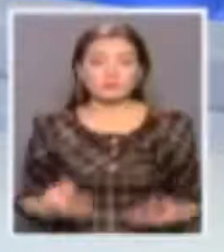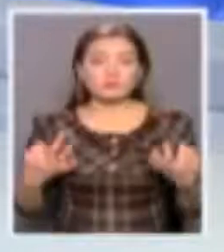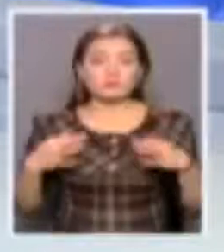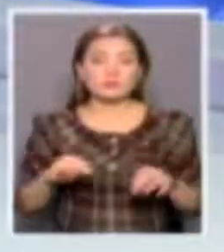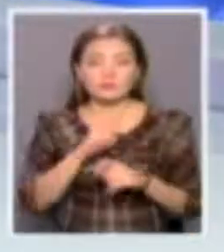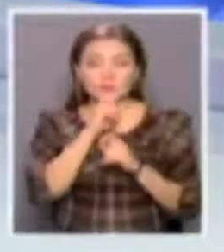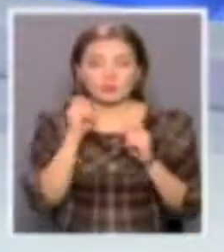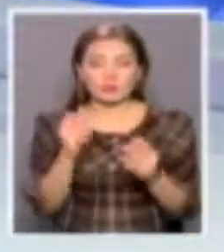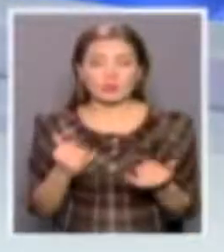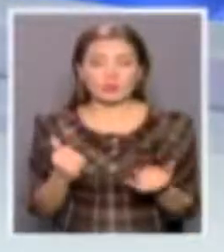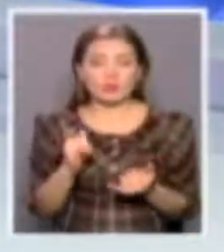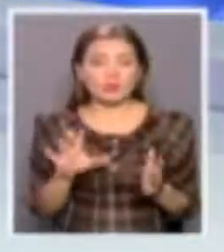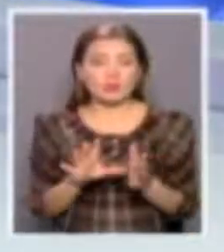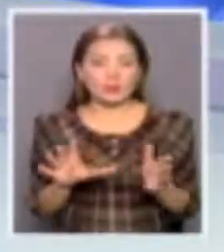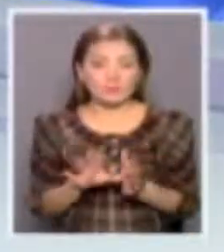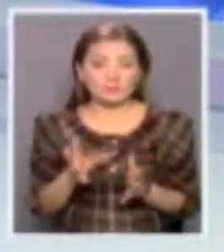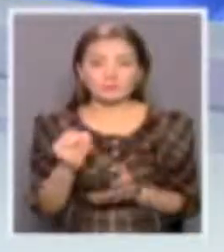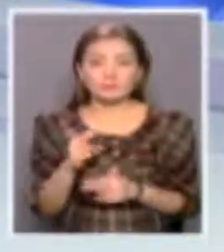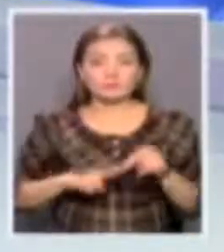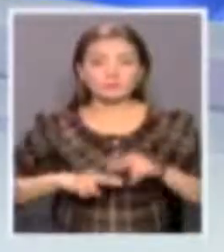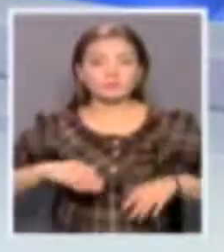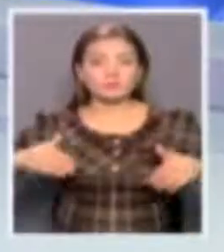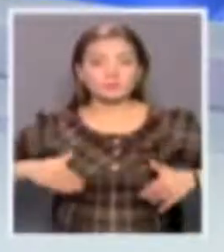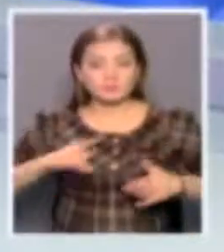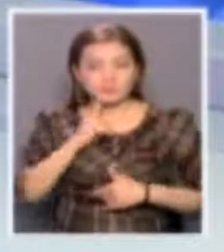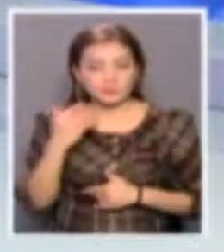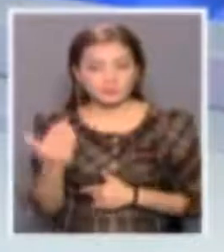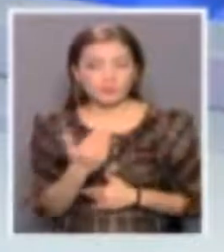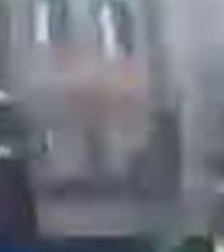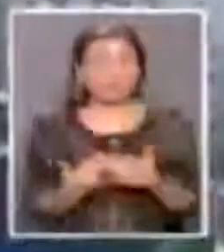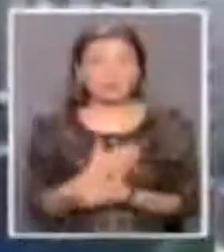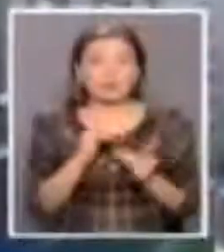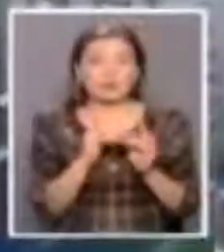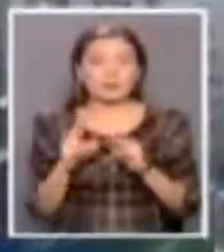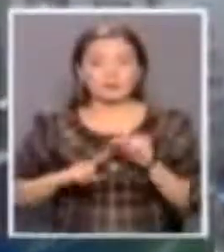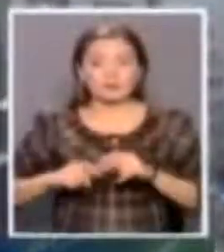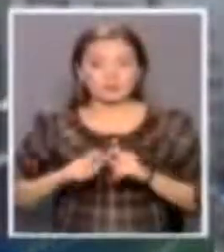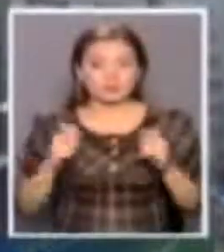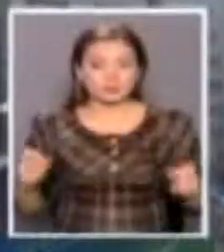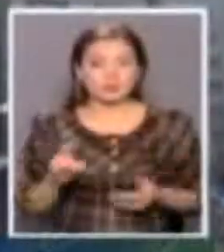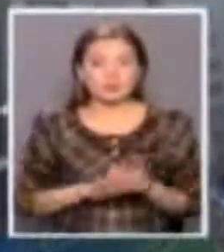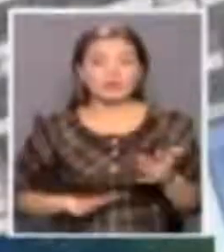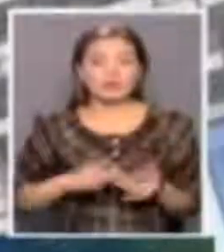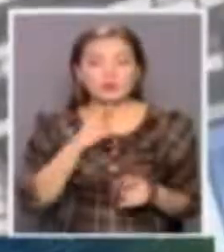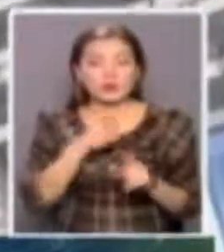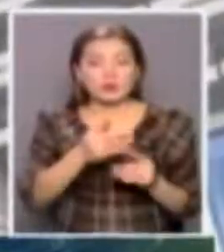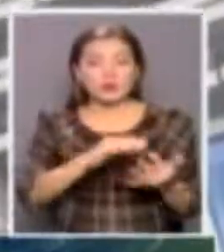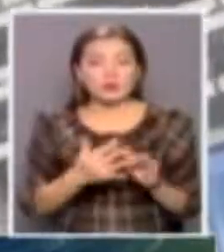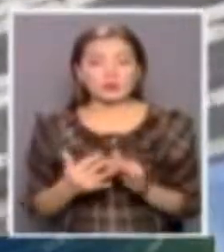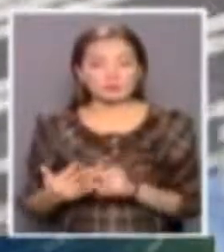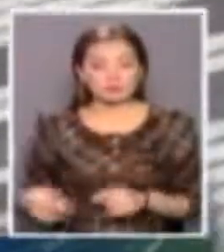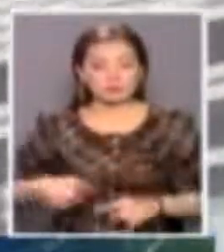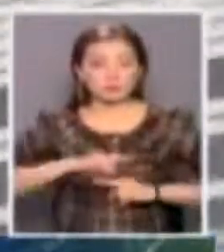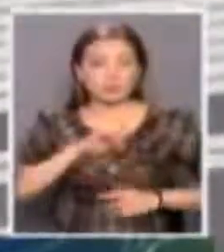Тәуелсіздік тартуы. Бүгін Атырау энергетика және құрылыс колледжінің студенттеріне жаңа жатақхана берілді. Енді шалғай ауылдардан қалаға